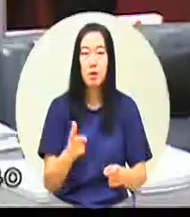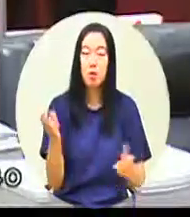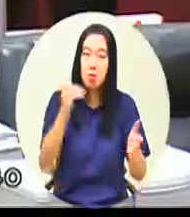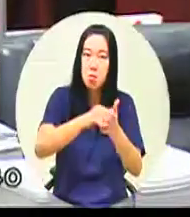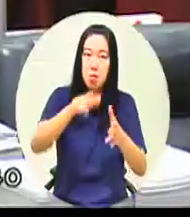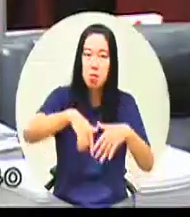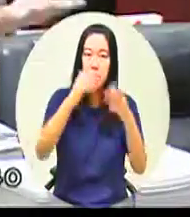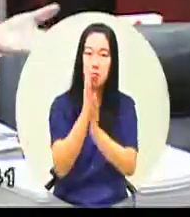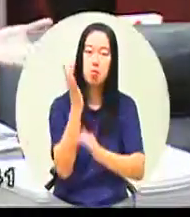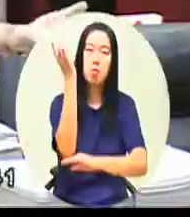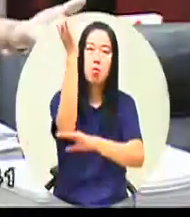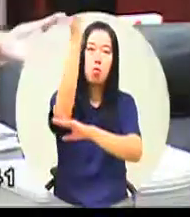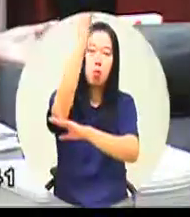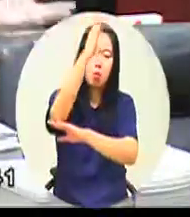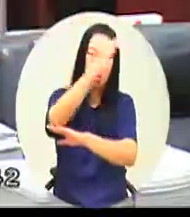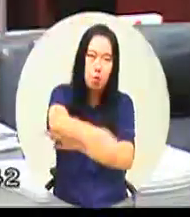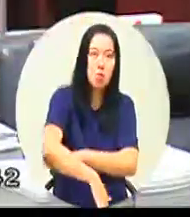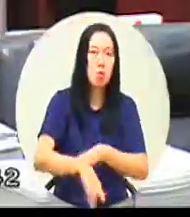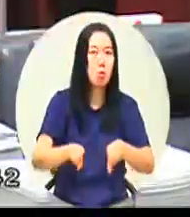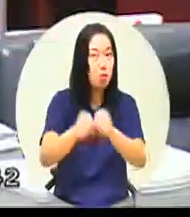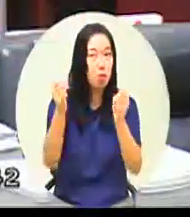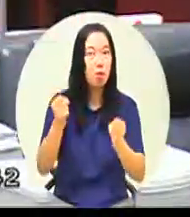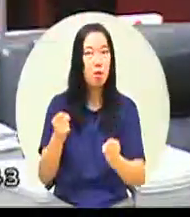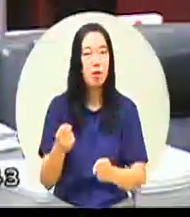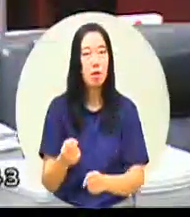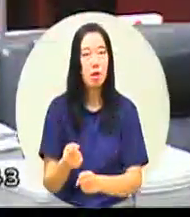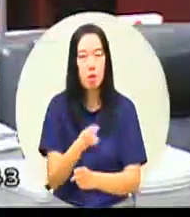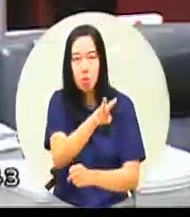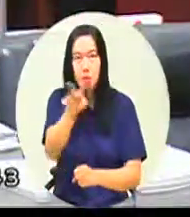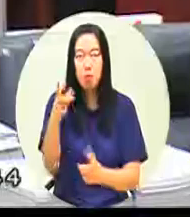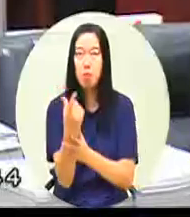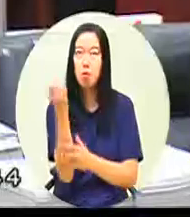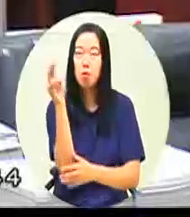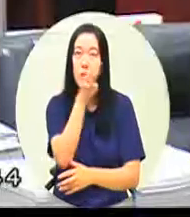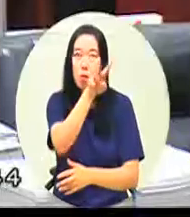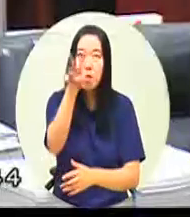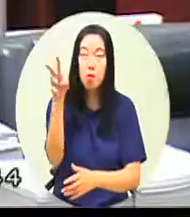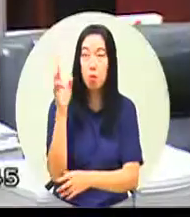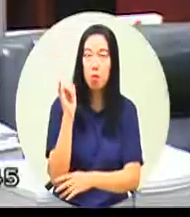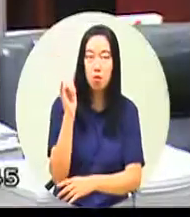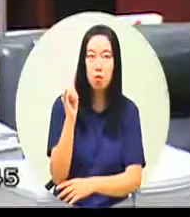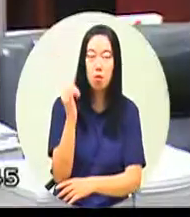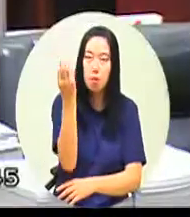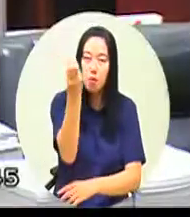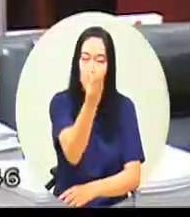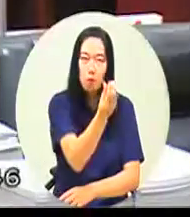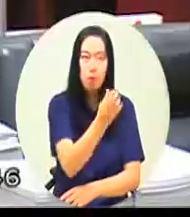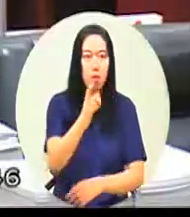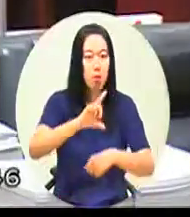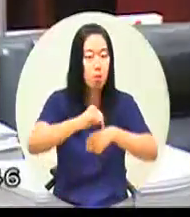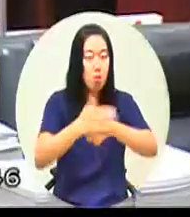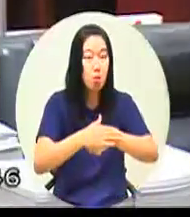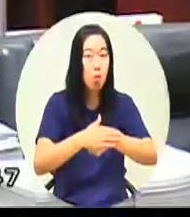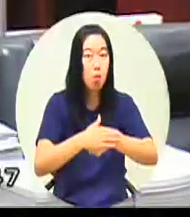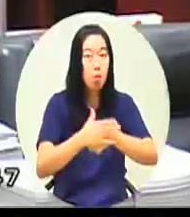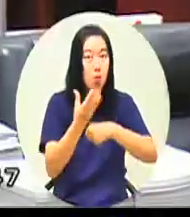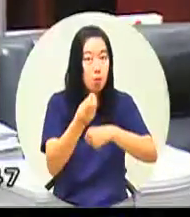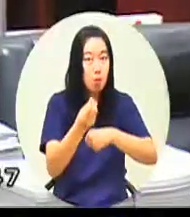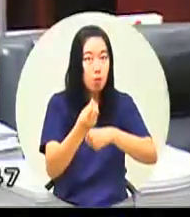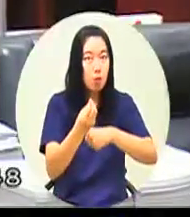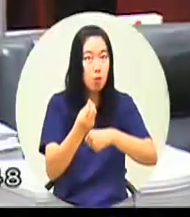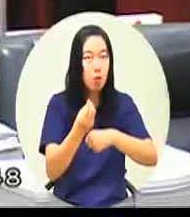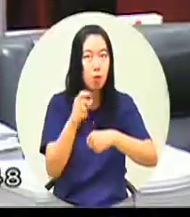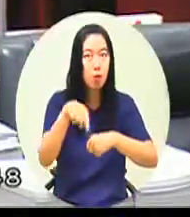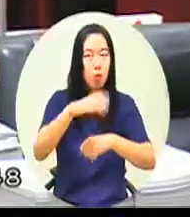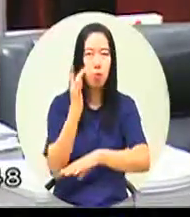连了了。当然你复勘的时候，看到还有几颗壳还不错啊，刚才时间你若无超过迄落一百百斤是